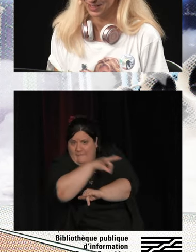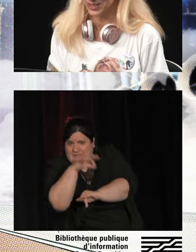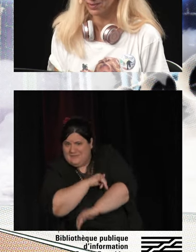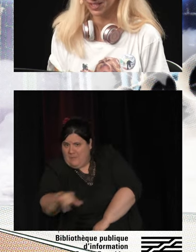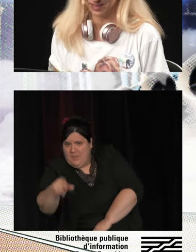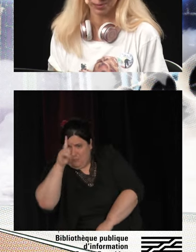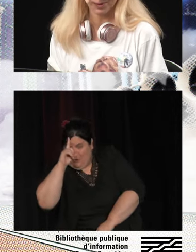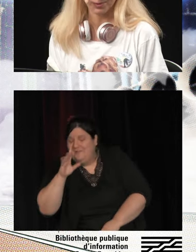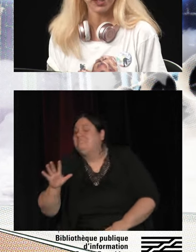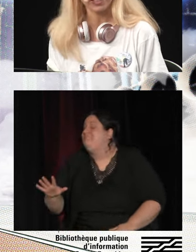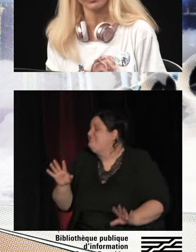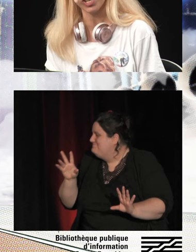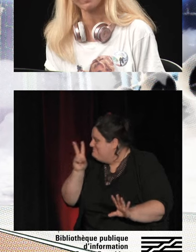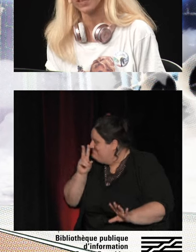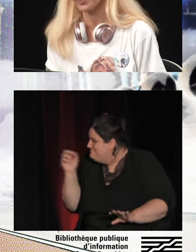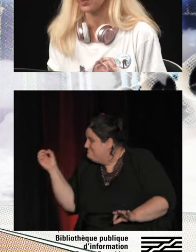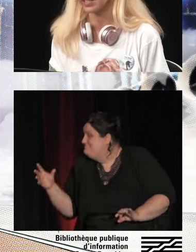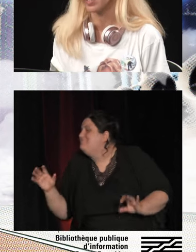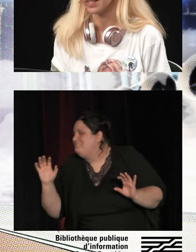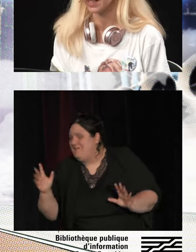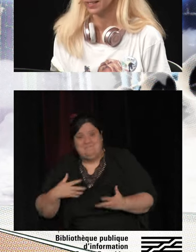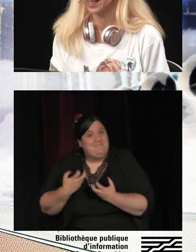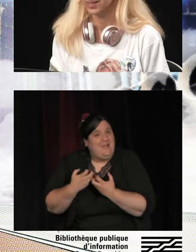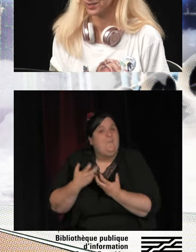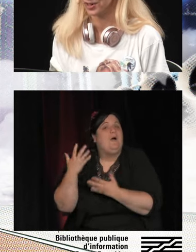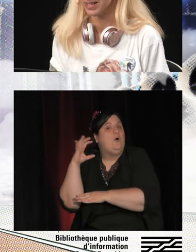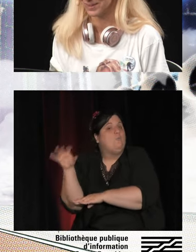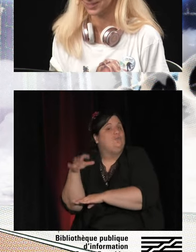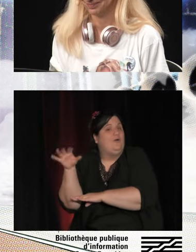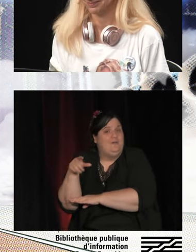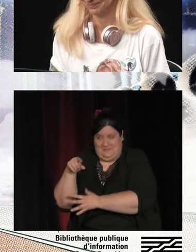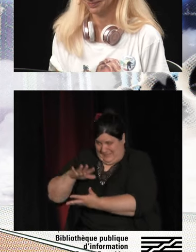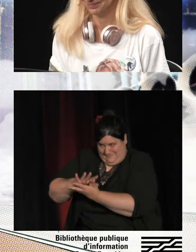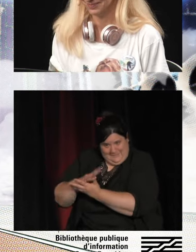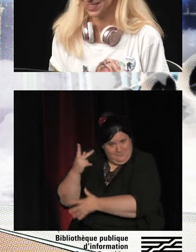J'allais faire la blague, mais donc, est-ce que vous savez pourquoi Bowser n'invite jamais Mario à son anniversaire? Quand même.